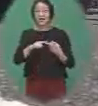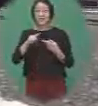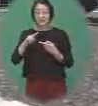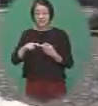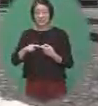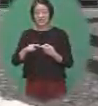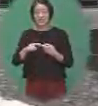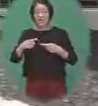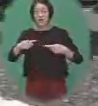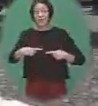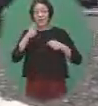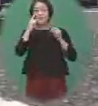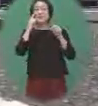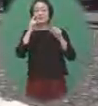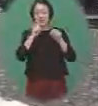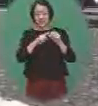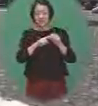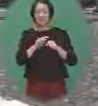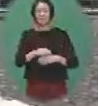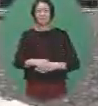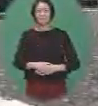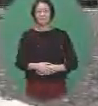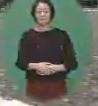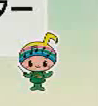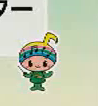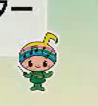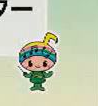ゴールを目指していました。